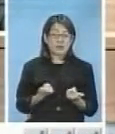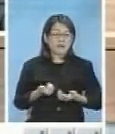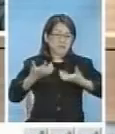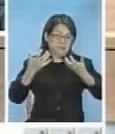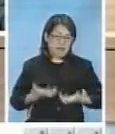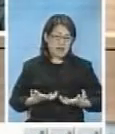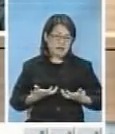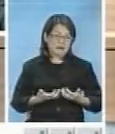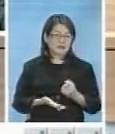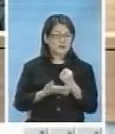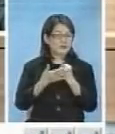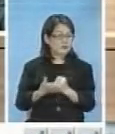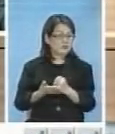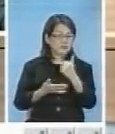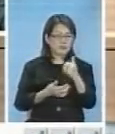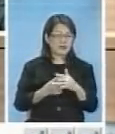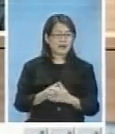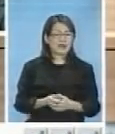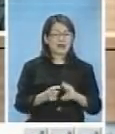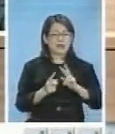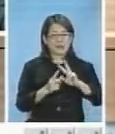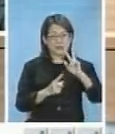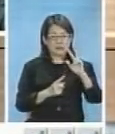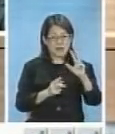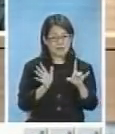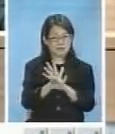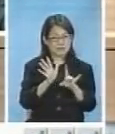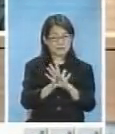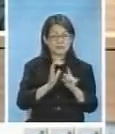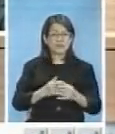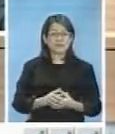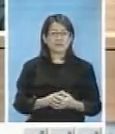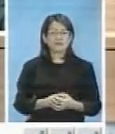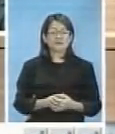ม่อยู่ประการที่3ประการสุดท้ายครับ